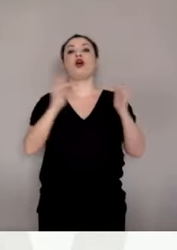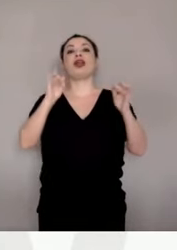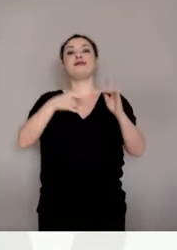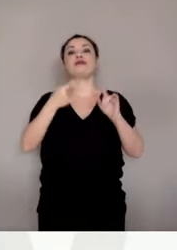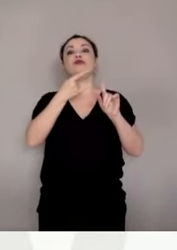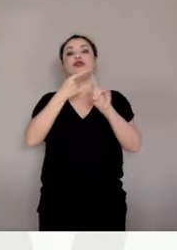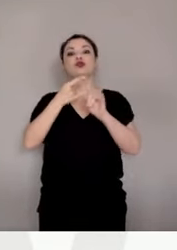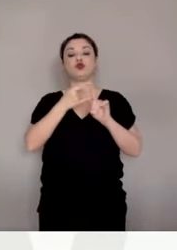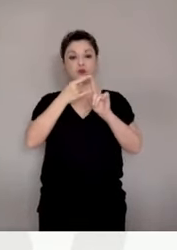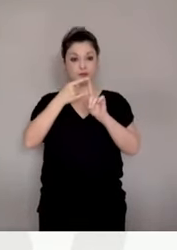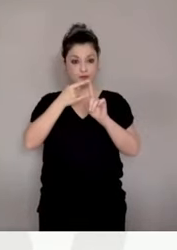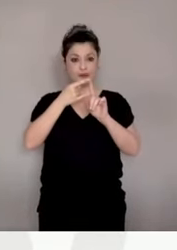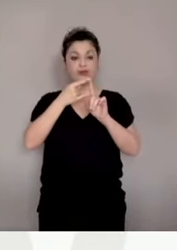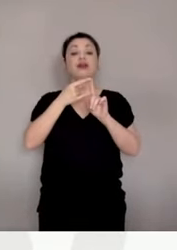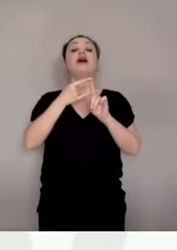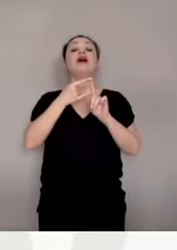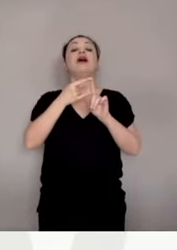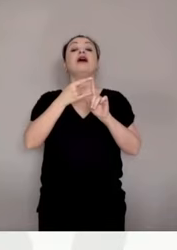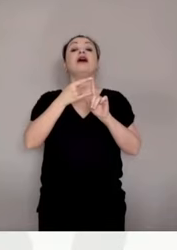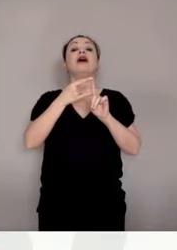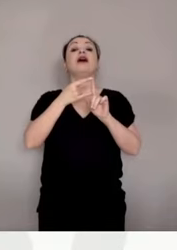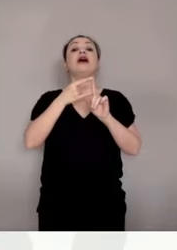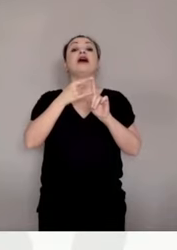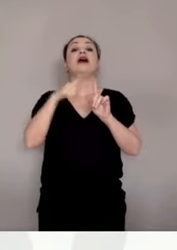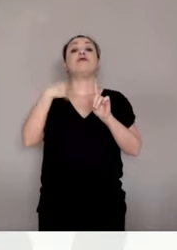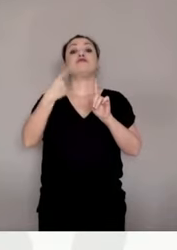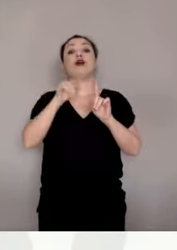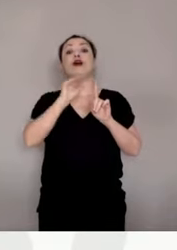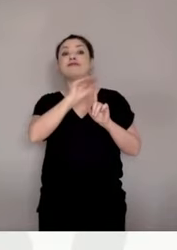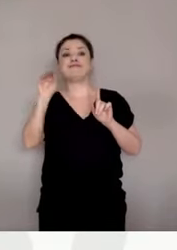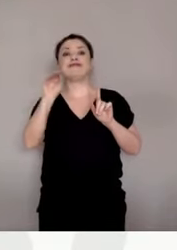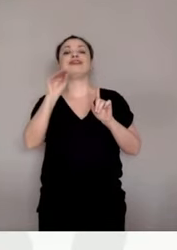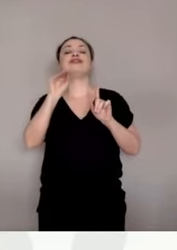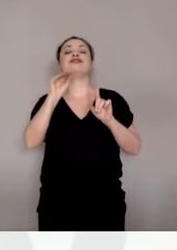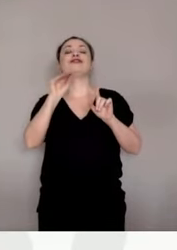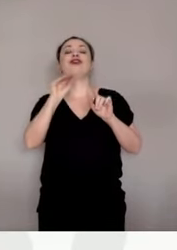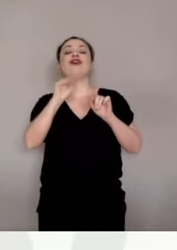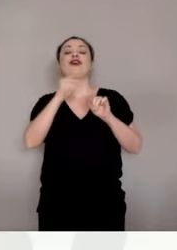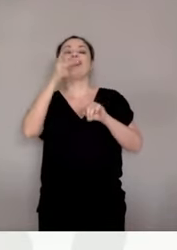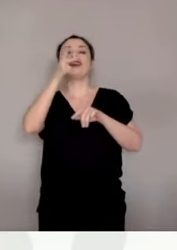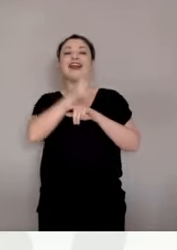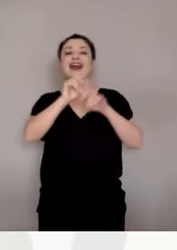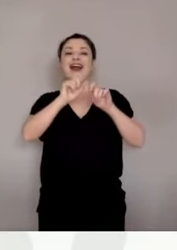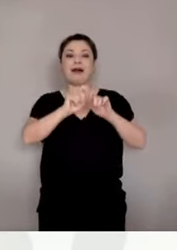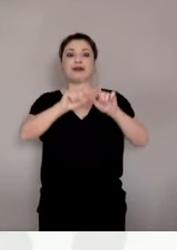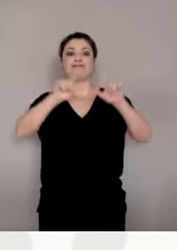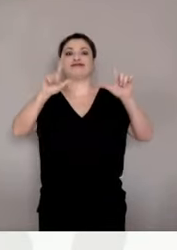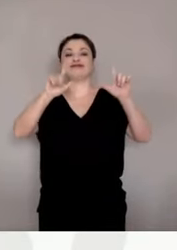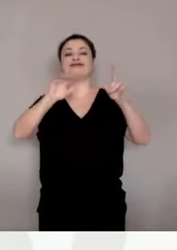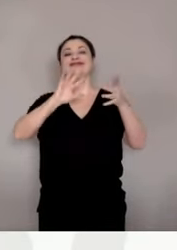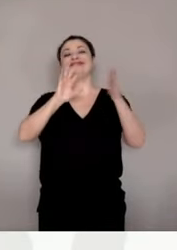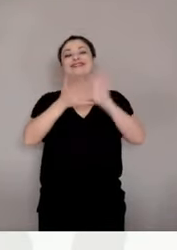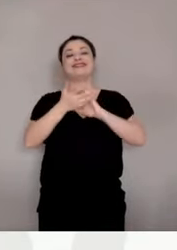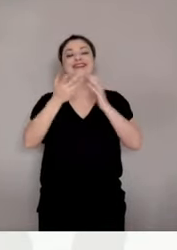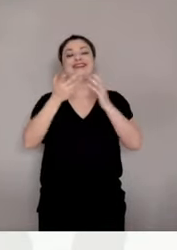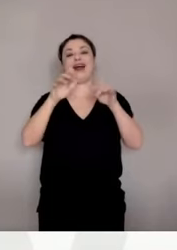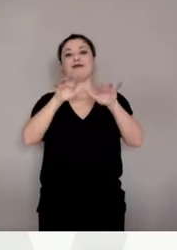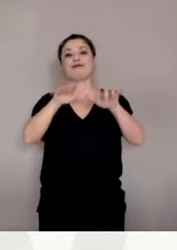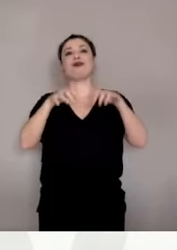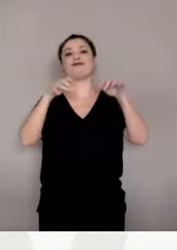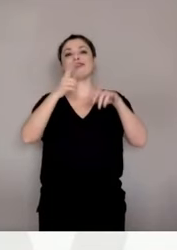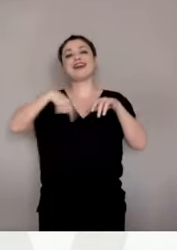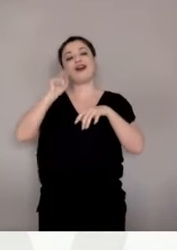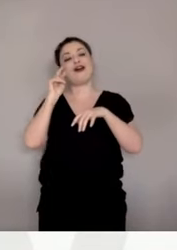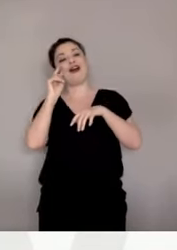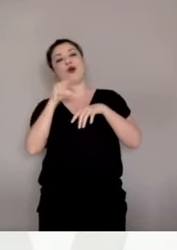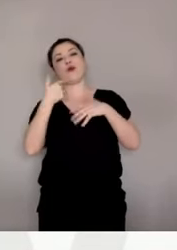Zoom, a cui chiedo poi di accendere la telecamera per mostrare che bel pubblico numeroso abbiamo, anche